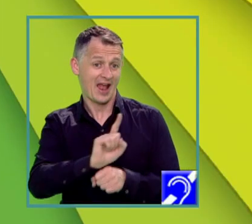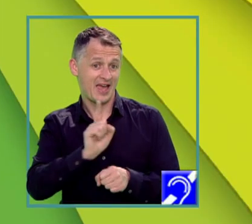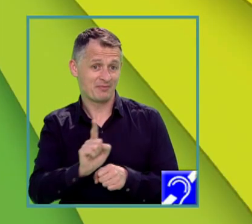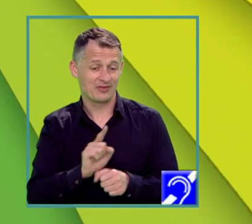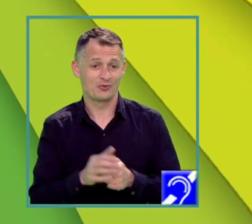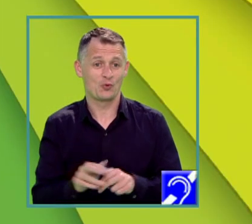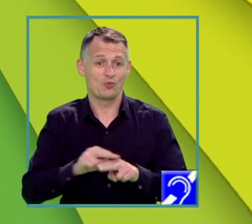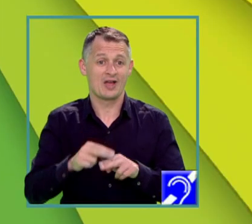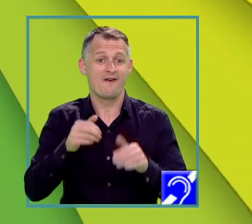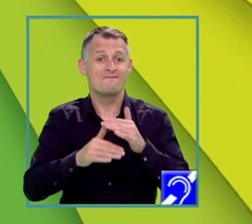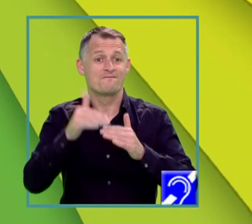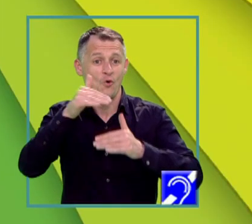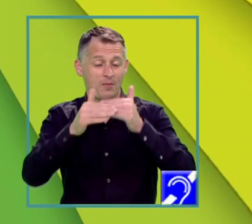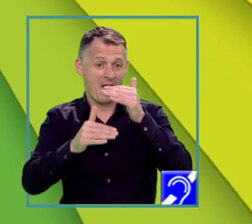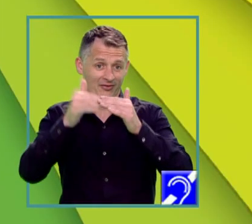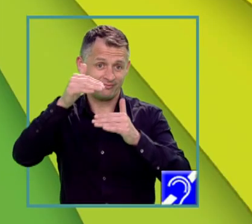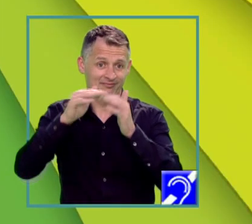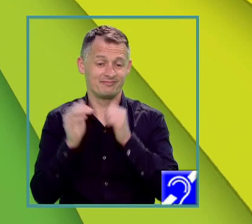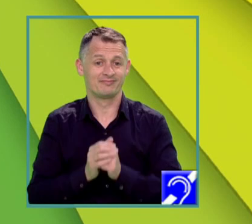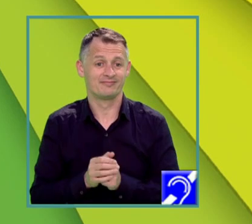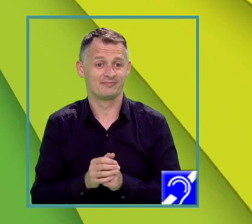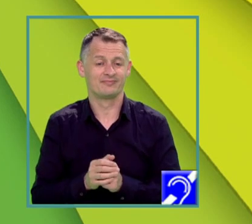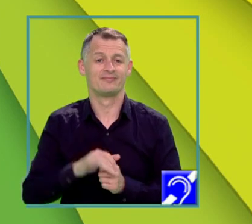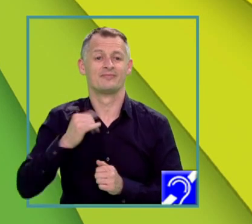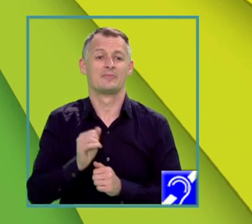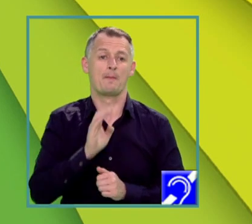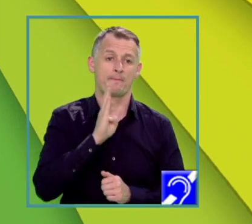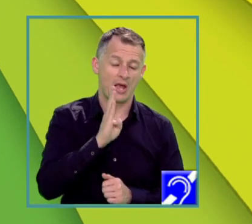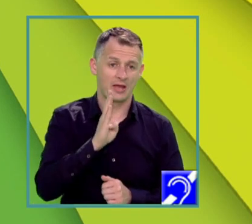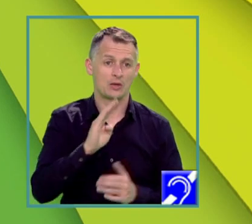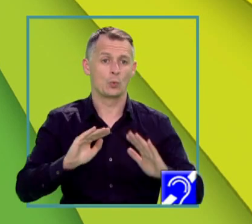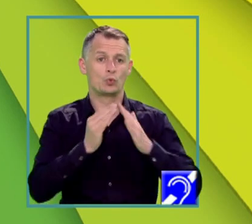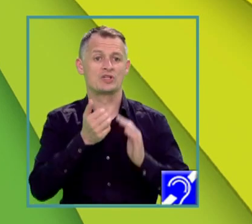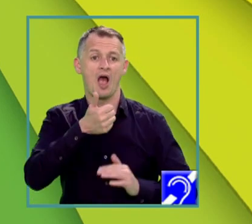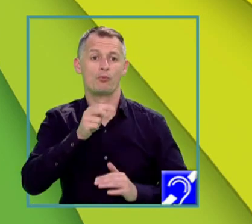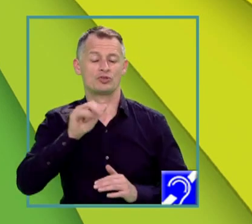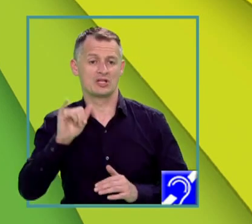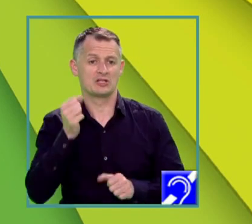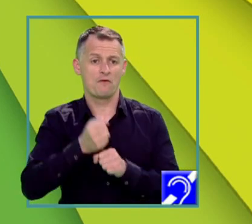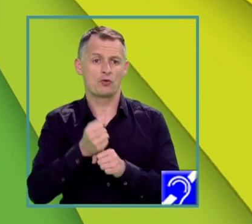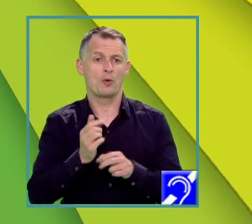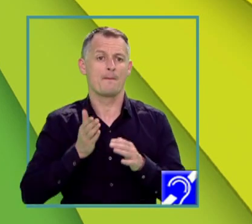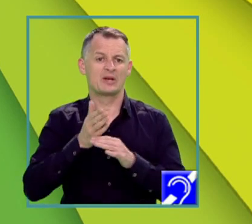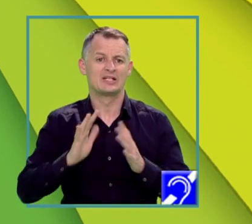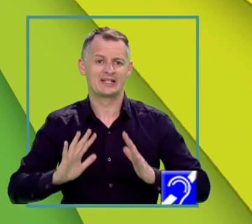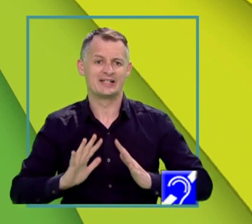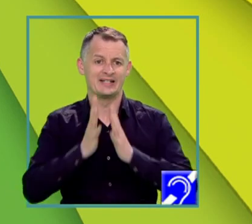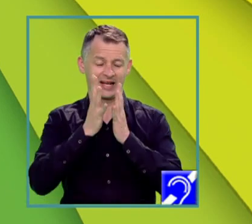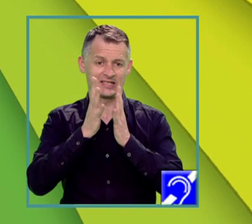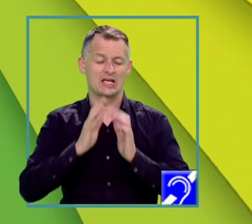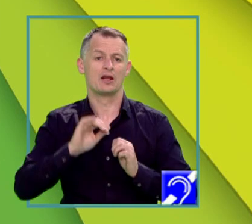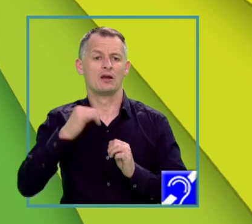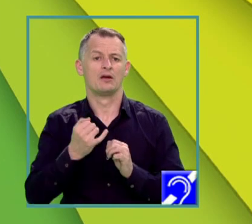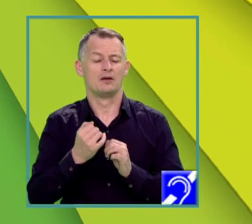mod de formare unitate ABS respectivă Munții Apuseni sau format prin încrețirea scoarței terestre în orogeneza